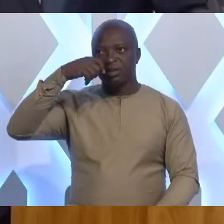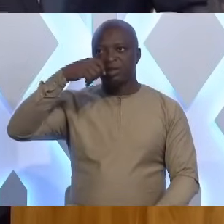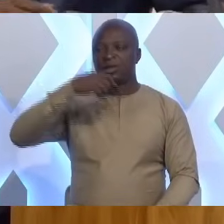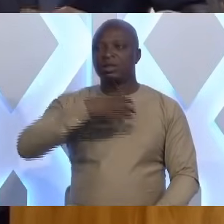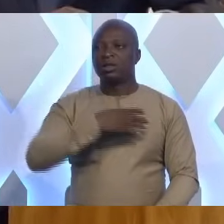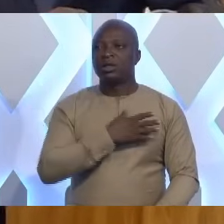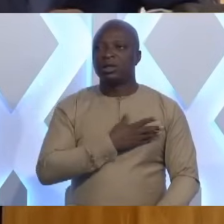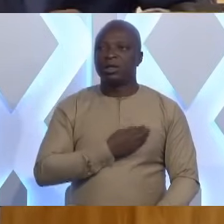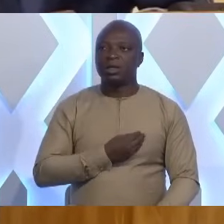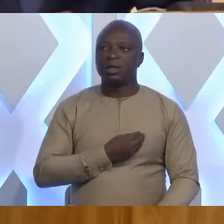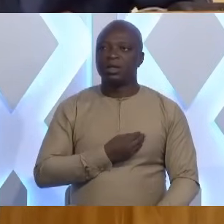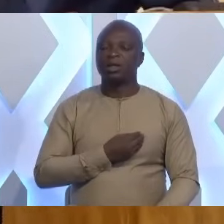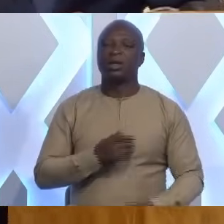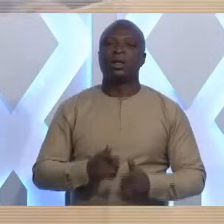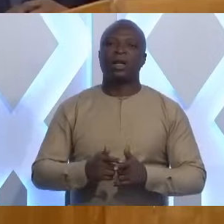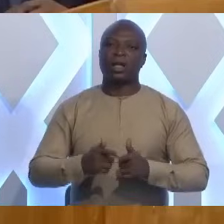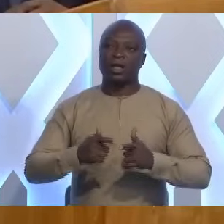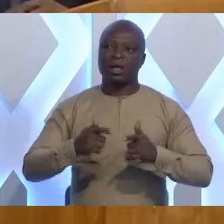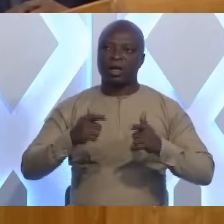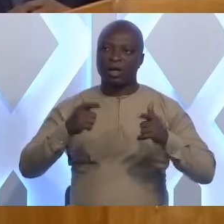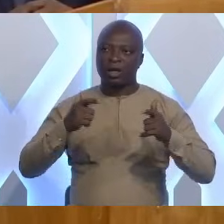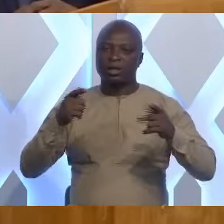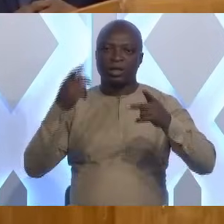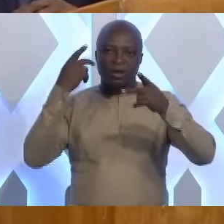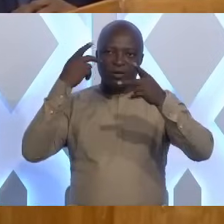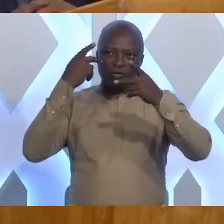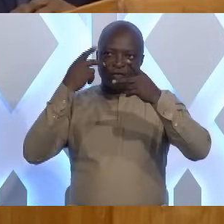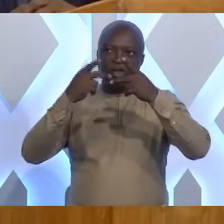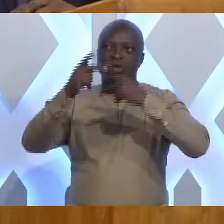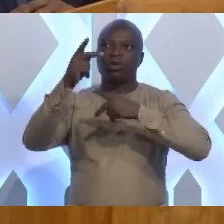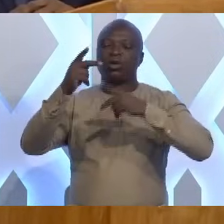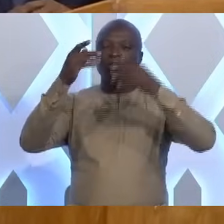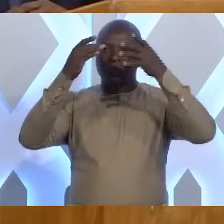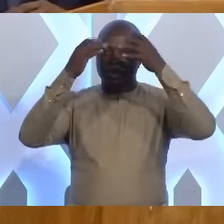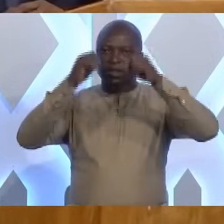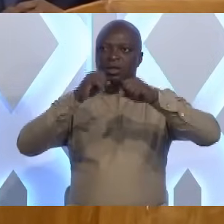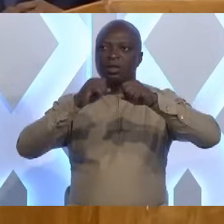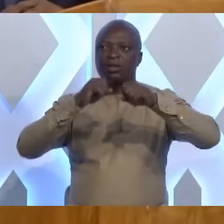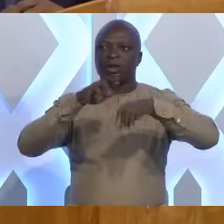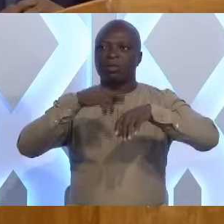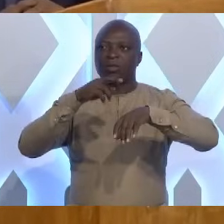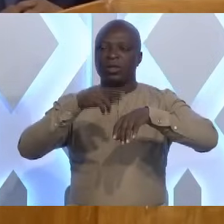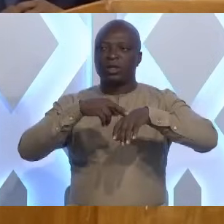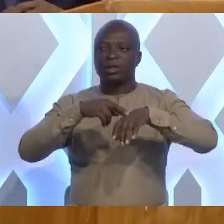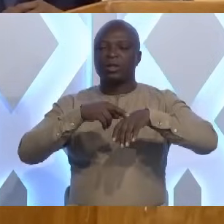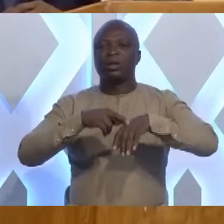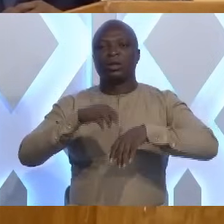et la grande vision du président, il